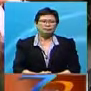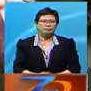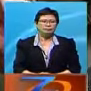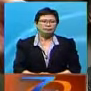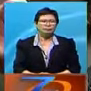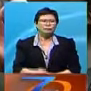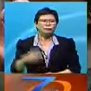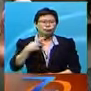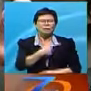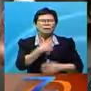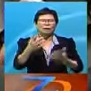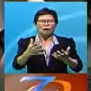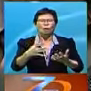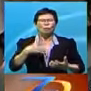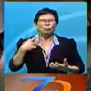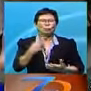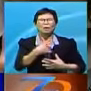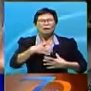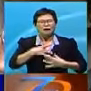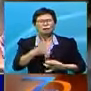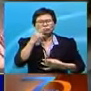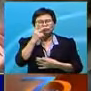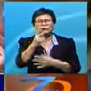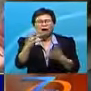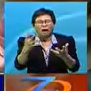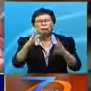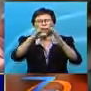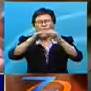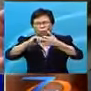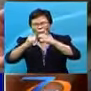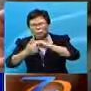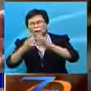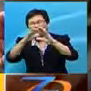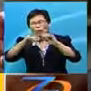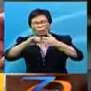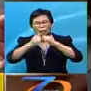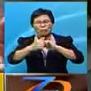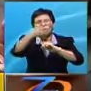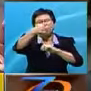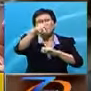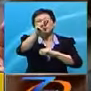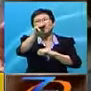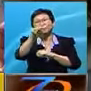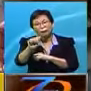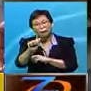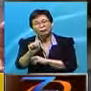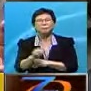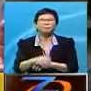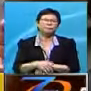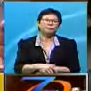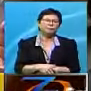We also would like to see how we can address issue of Prima, where they